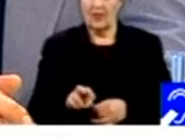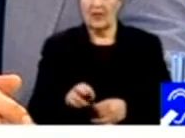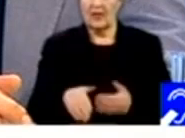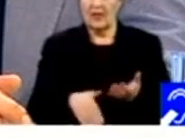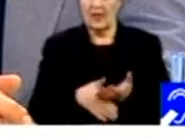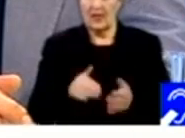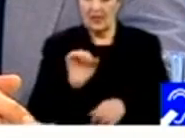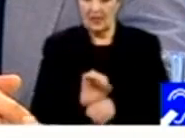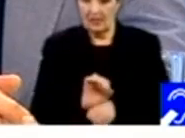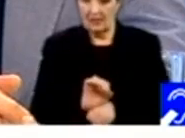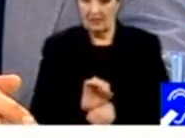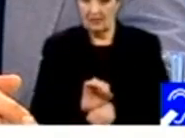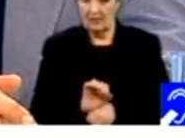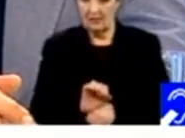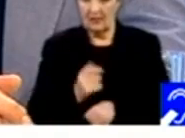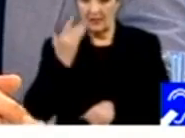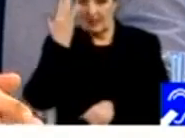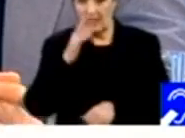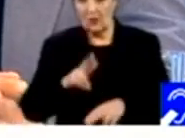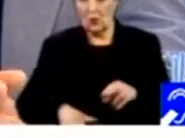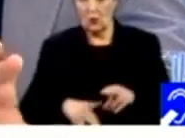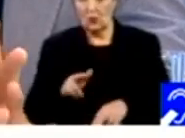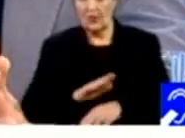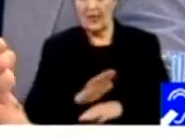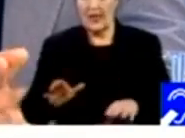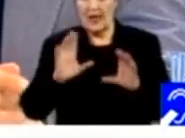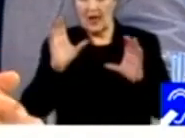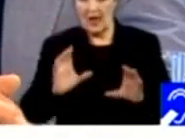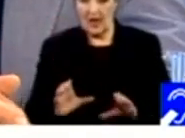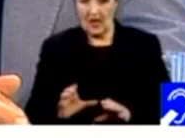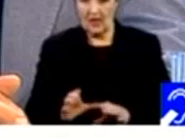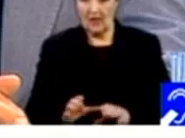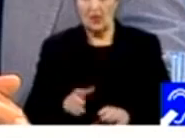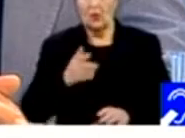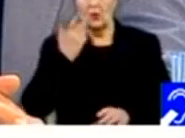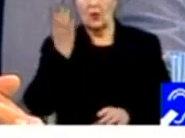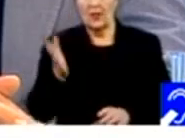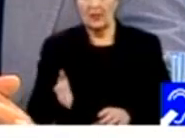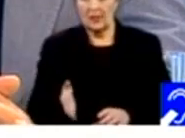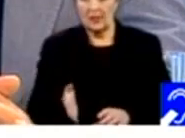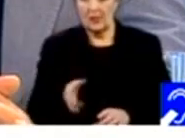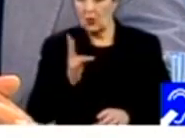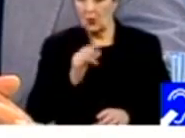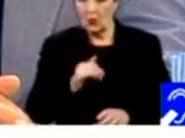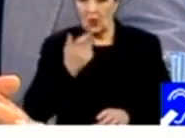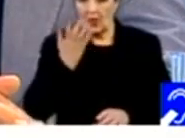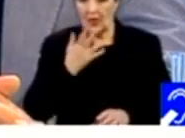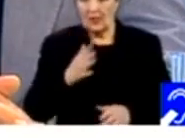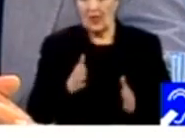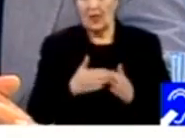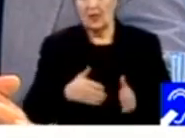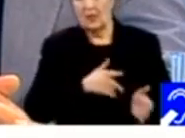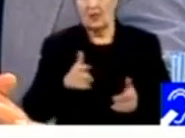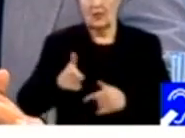a stopa inițierea unei construcții ilegale și nu doar atunci când vedem deja